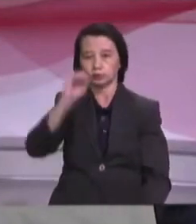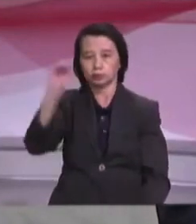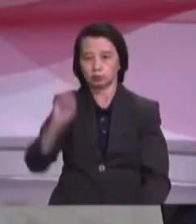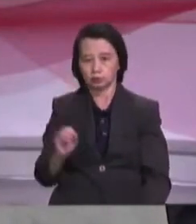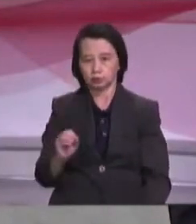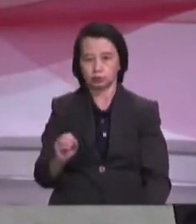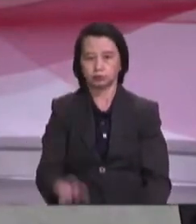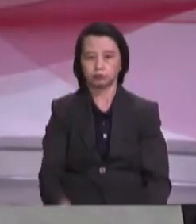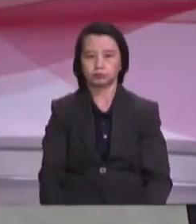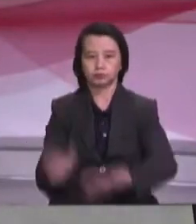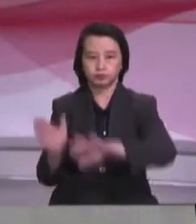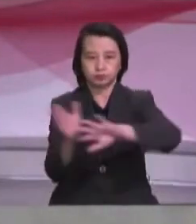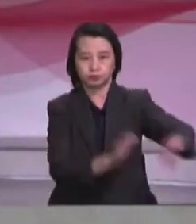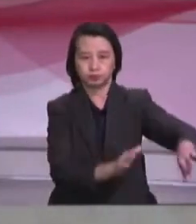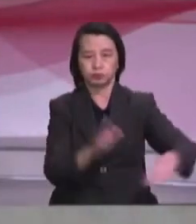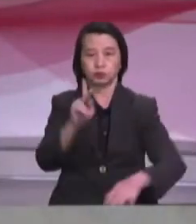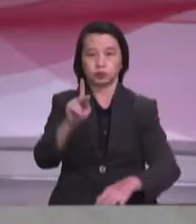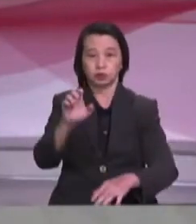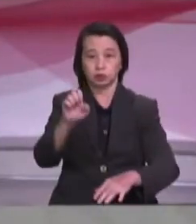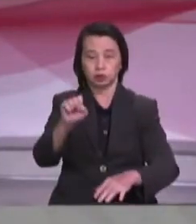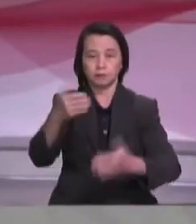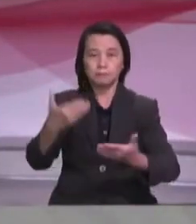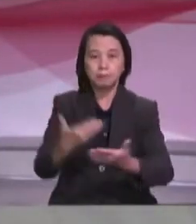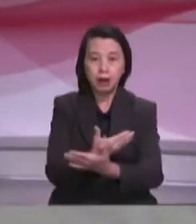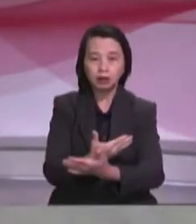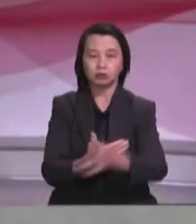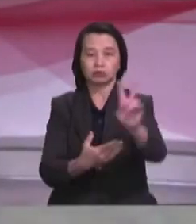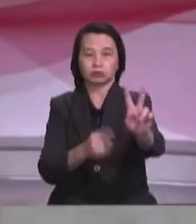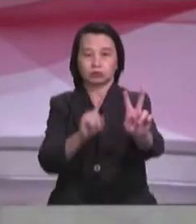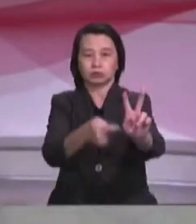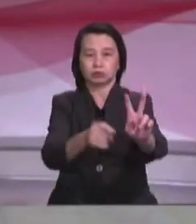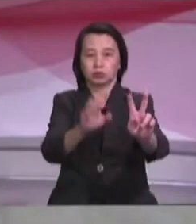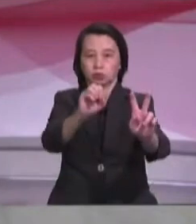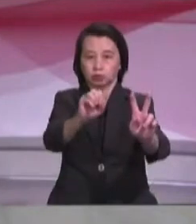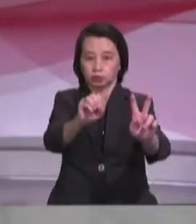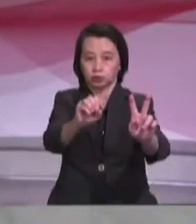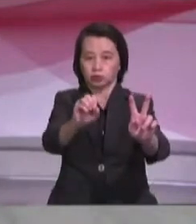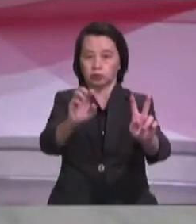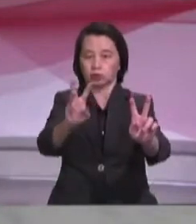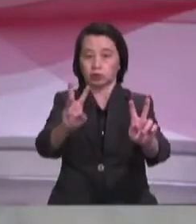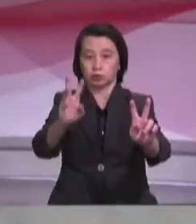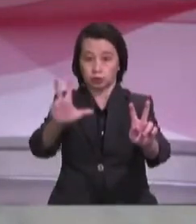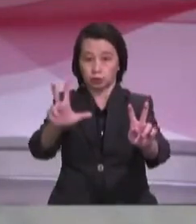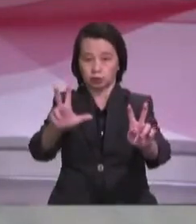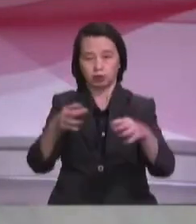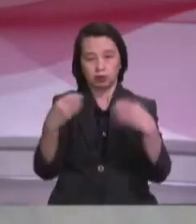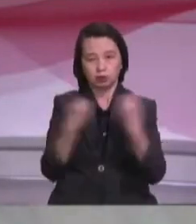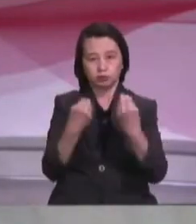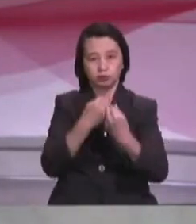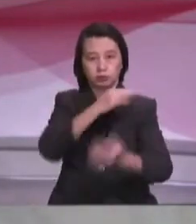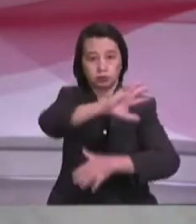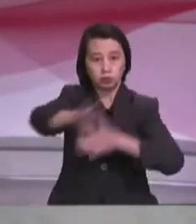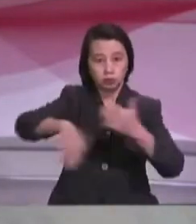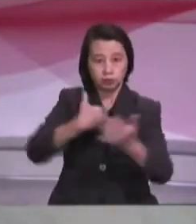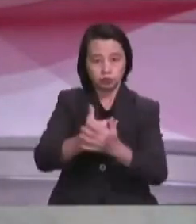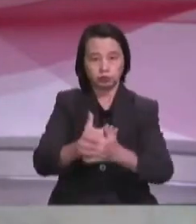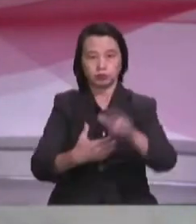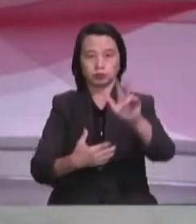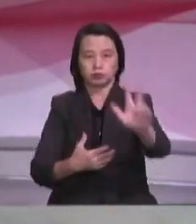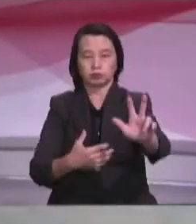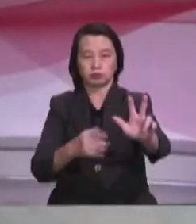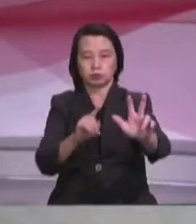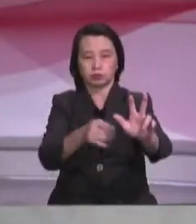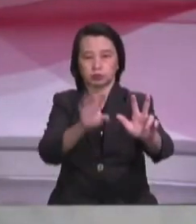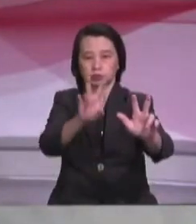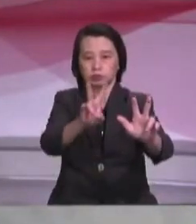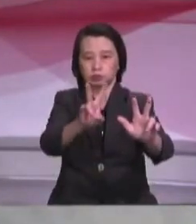92.1%. Kes baru yang dikesan ialah 2,063 kes dan jumlah kes kumulatif adalah